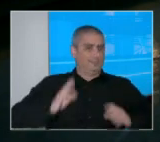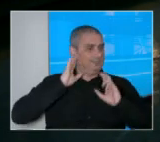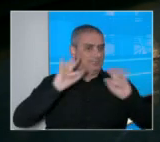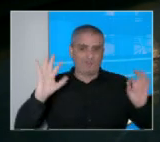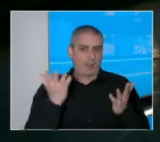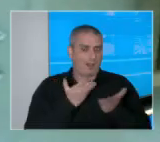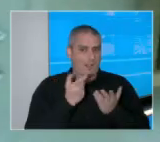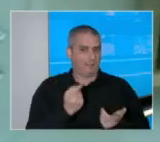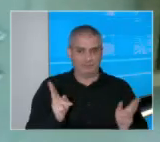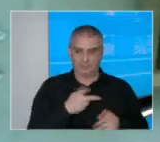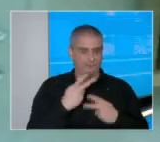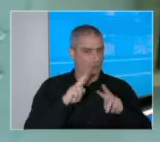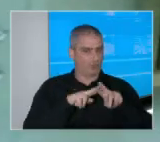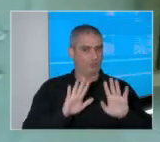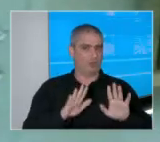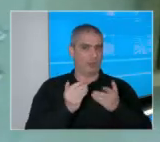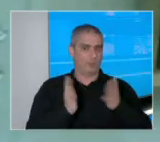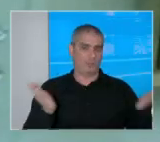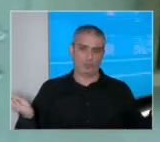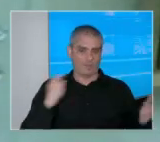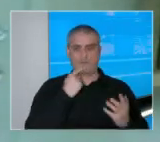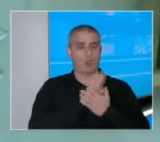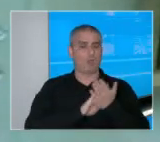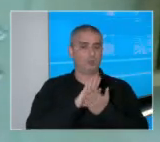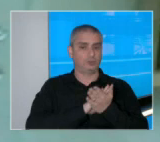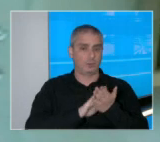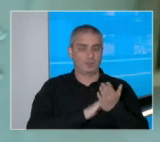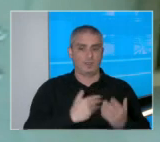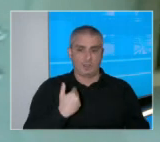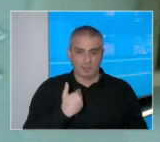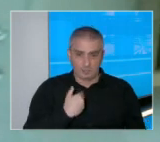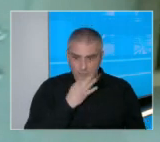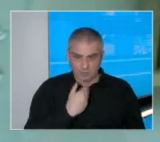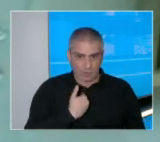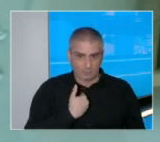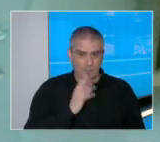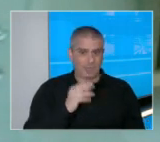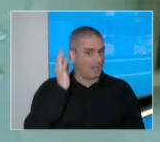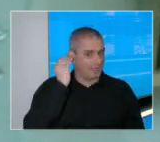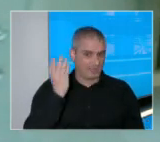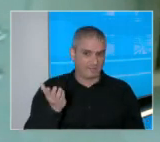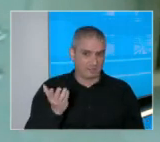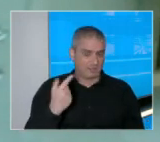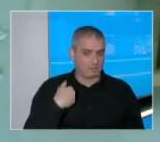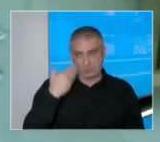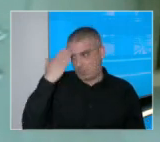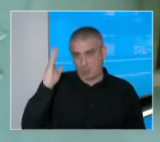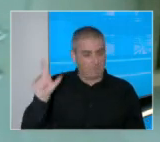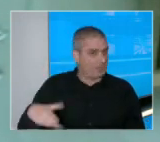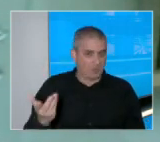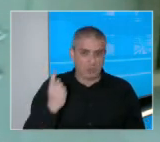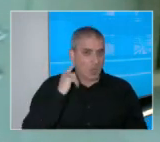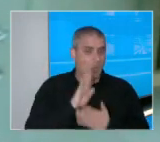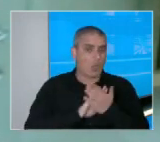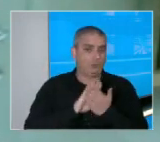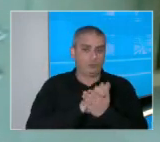איך אתה מתייחס לזה? אי אפשר להשאיר את זה כך פתוח ולא לומר כלום. אתם שואלים אותי על איזושהי גברת אלמונית מבחינתי, שמעולם לא